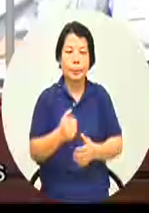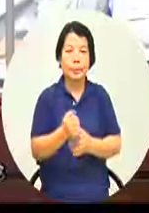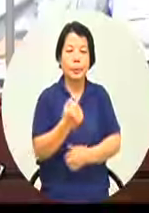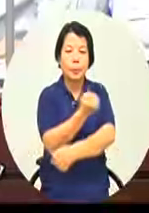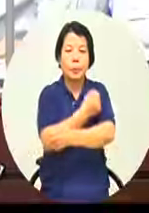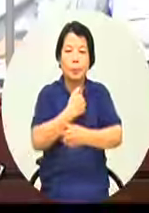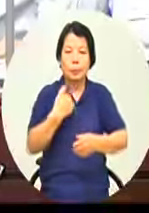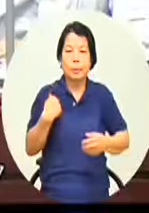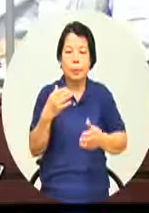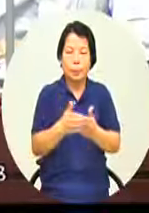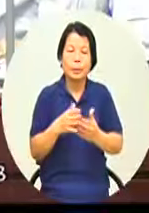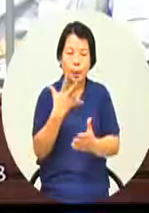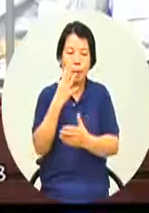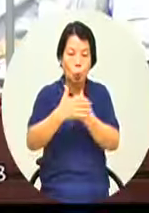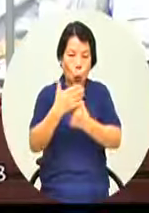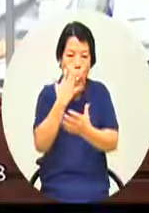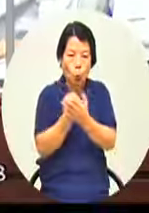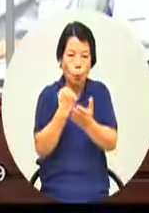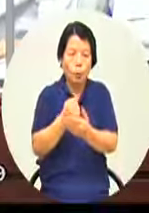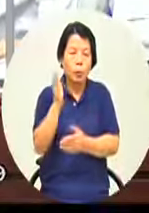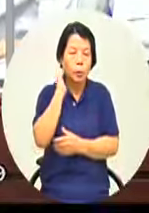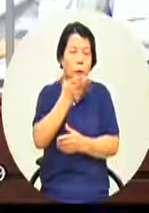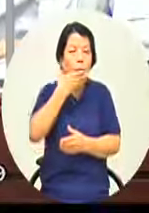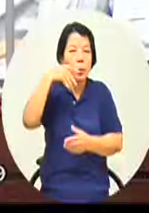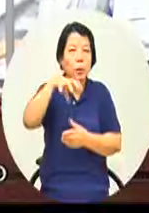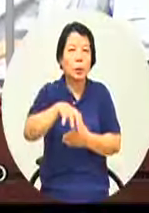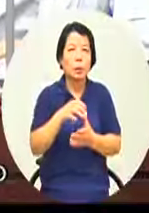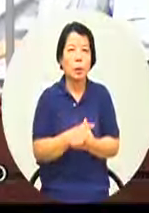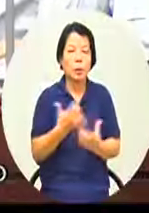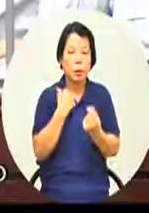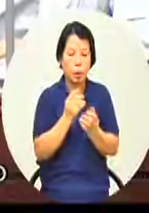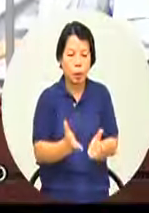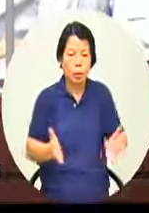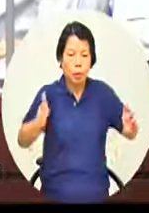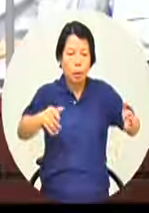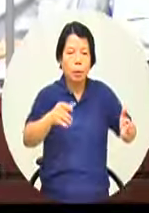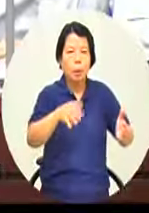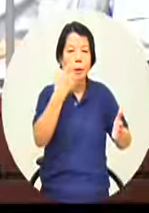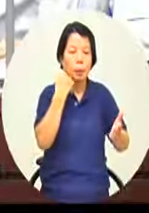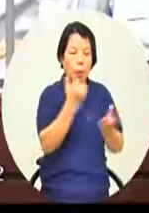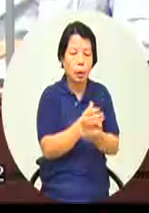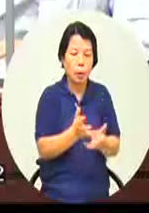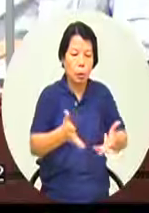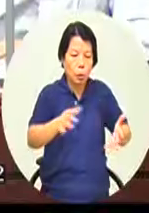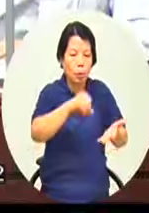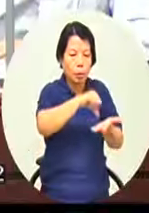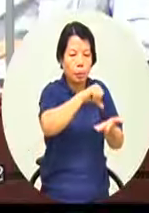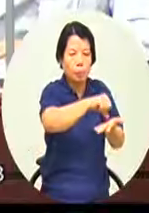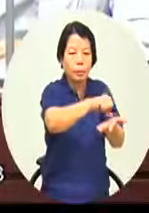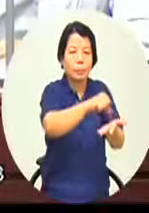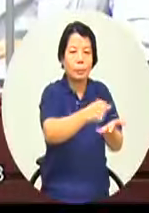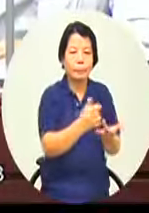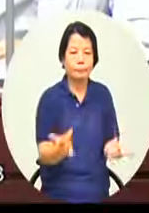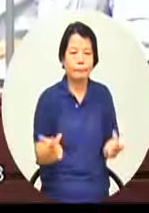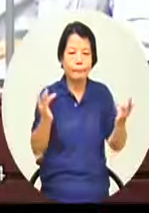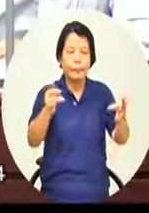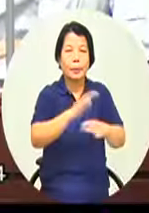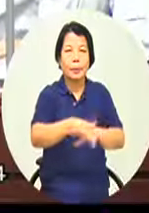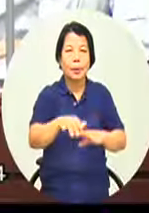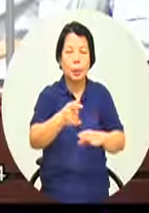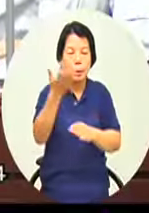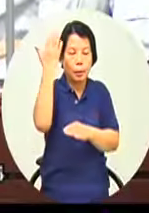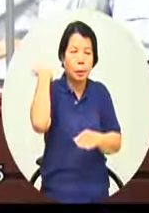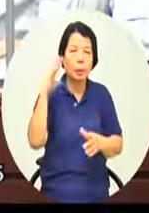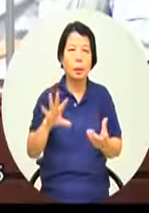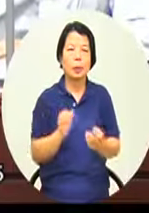水，然后让水利会等等的治洪池旁边可以去引水去灌溉。 对， 那这个 功能蓄水， 这个其实我们过去